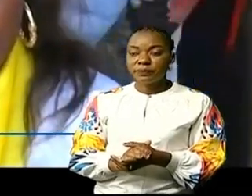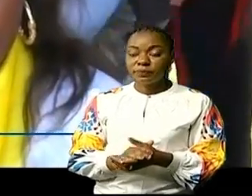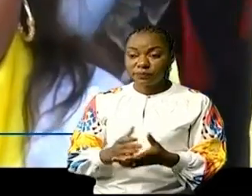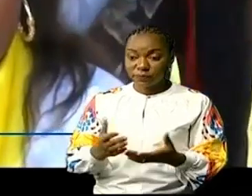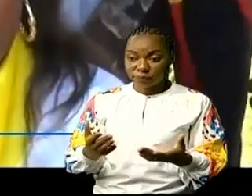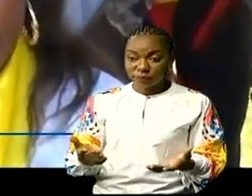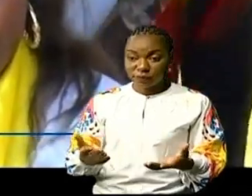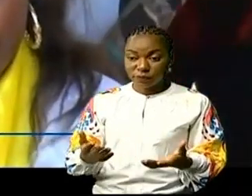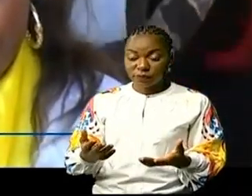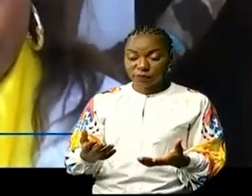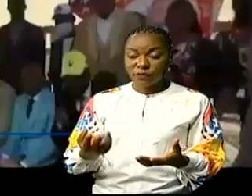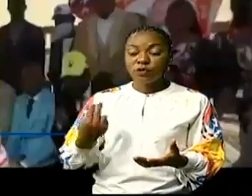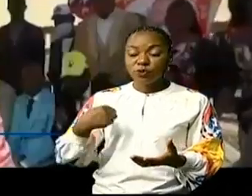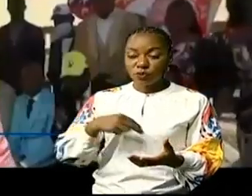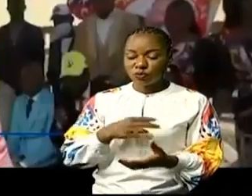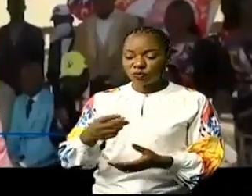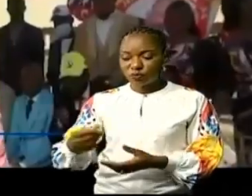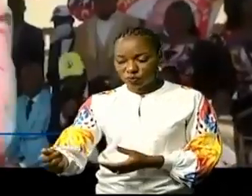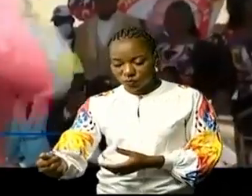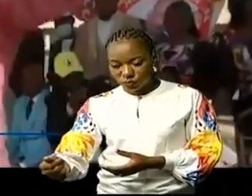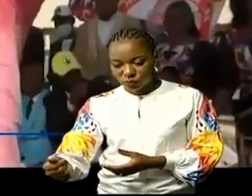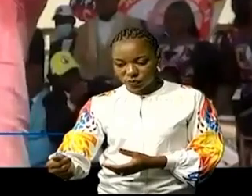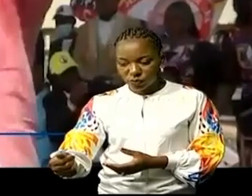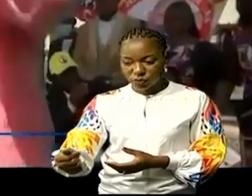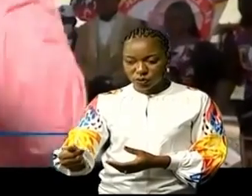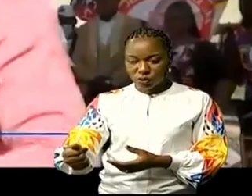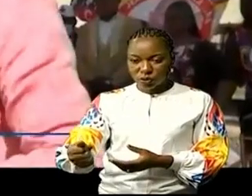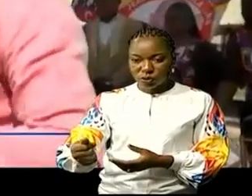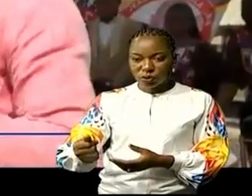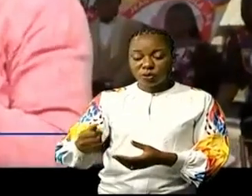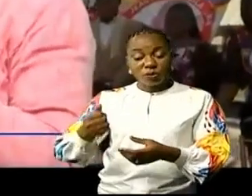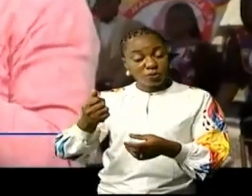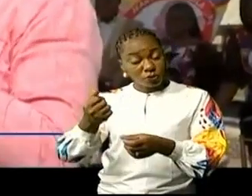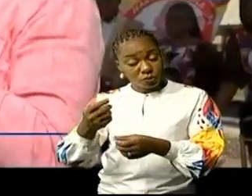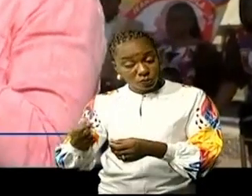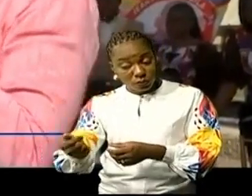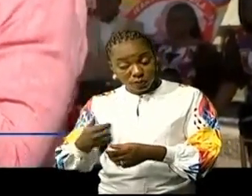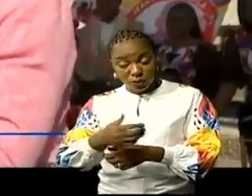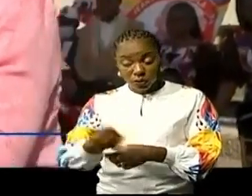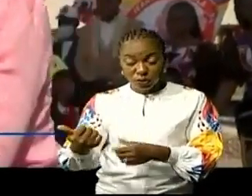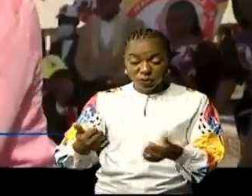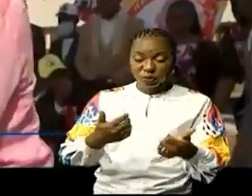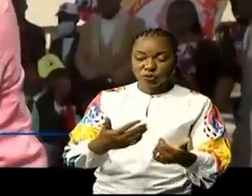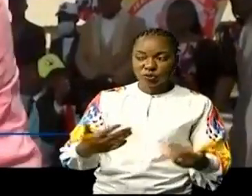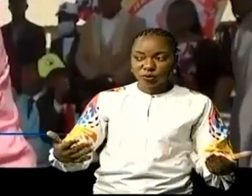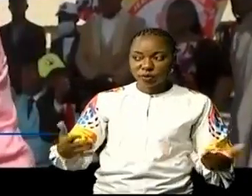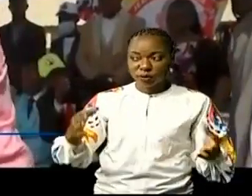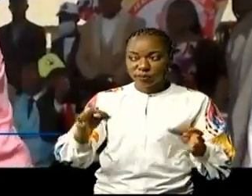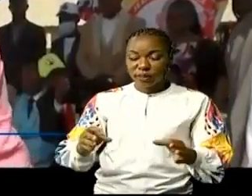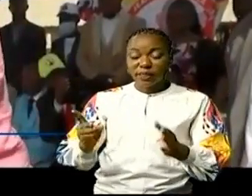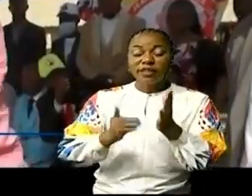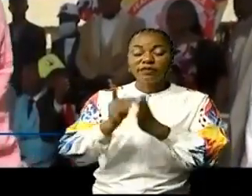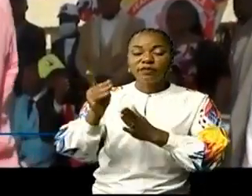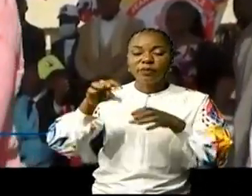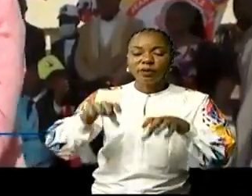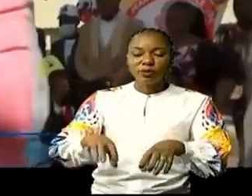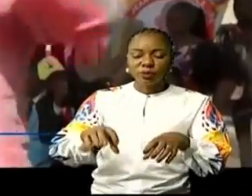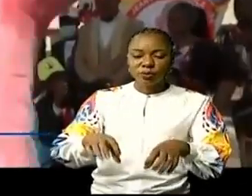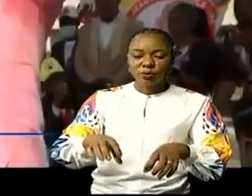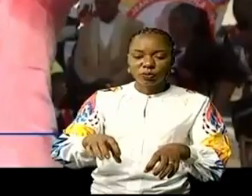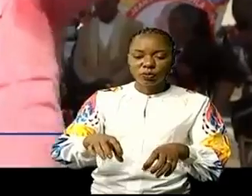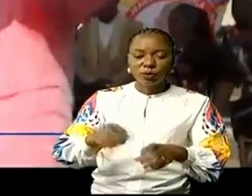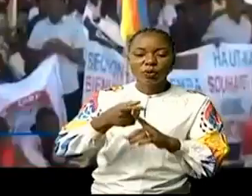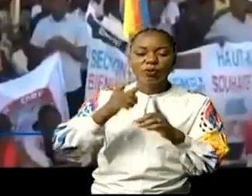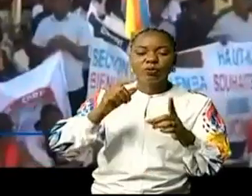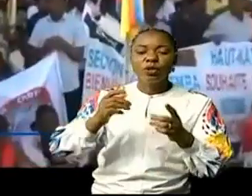Nous les Congolais nous achetons mal, nous investissons mal. Le développement de la RDC, ce n'est